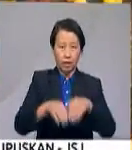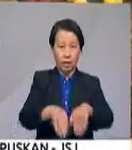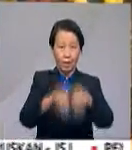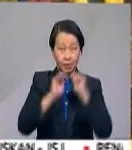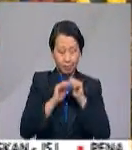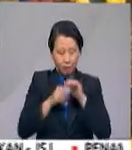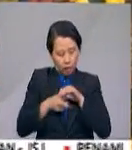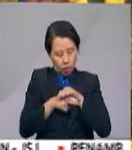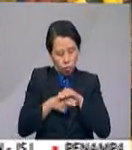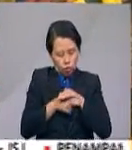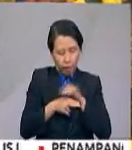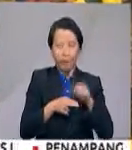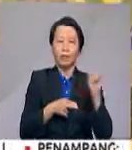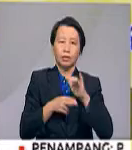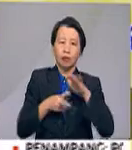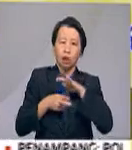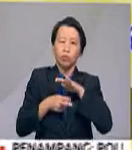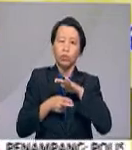lipatan.